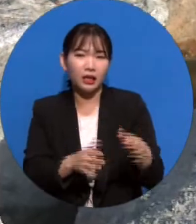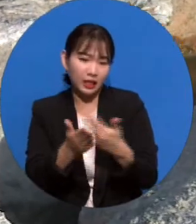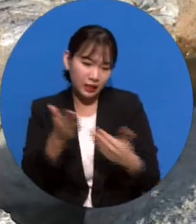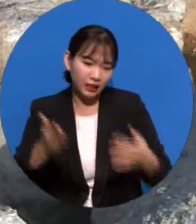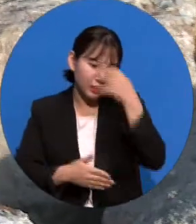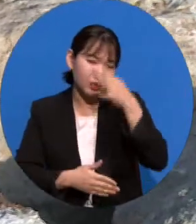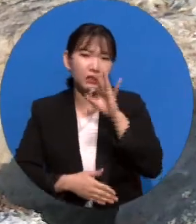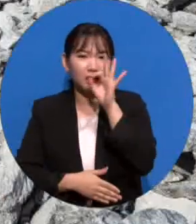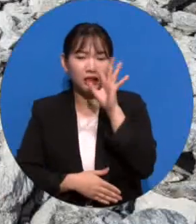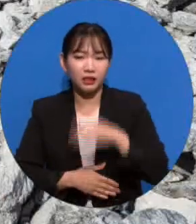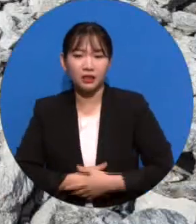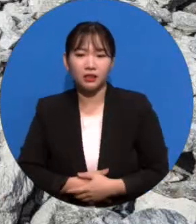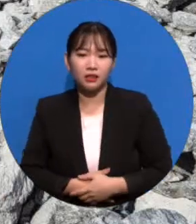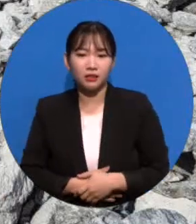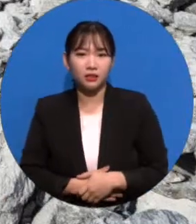5장